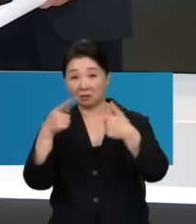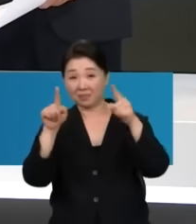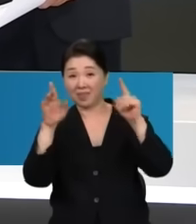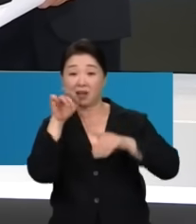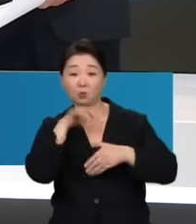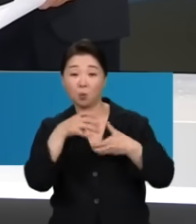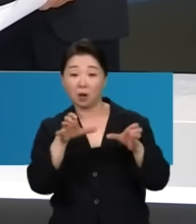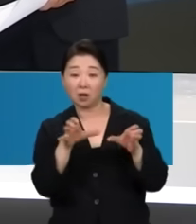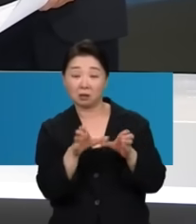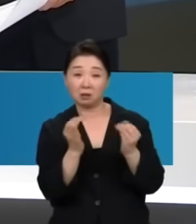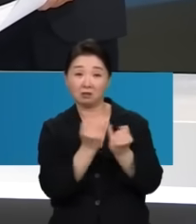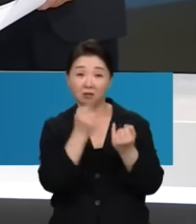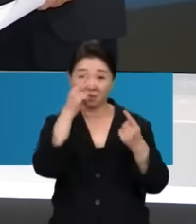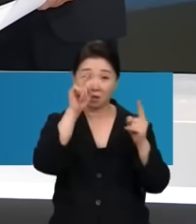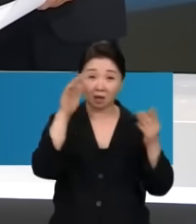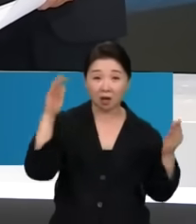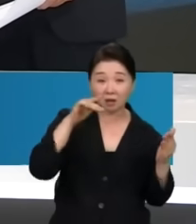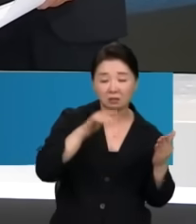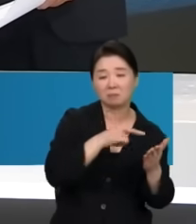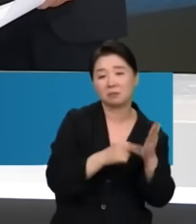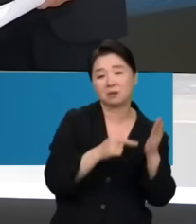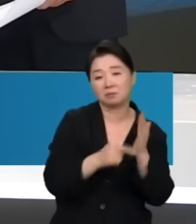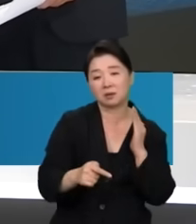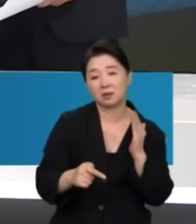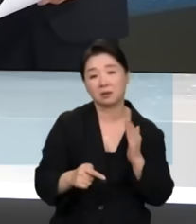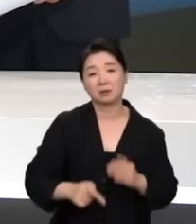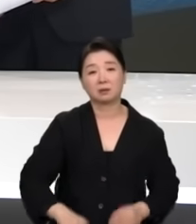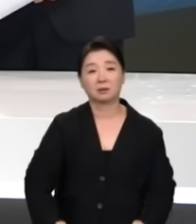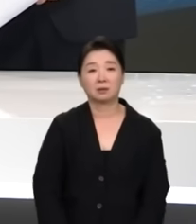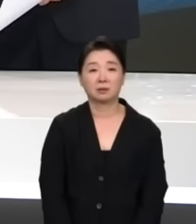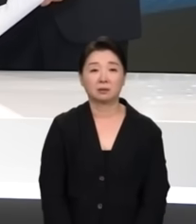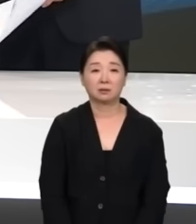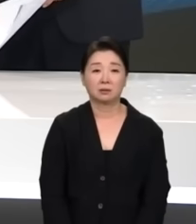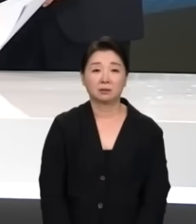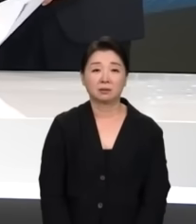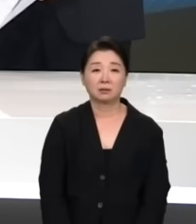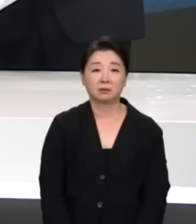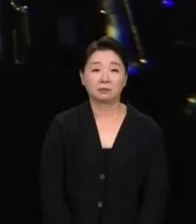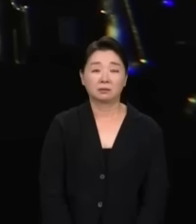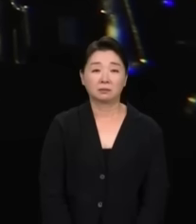동아리에 소속된 여대생들이 주로 피해를 입었습니다. 이자연 기자입니다.